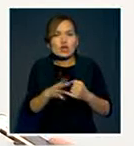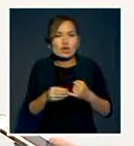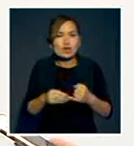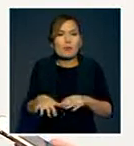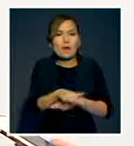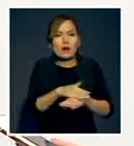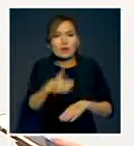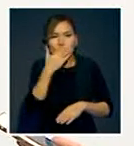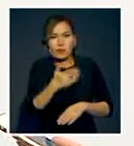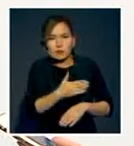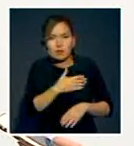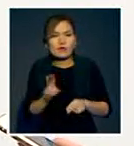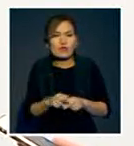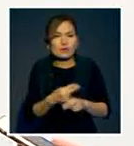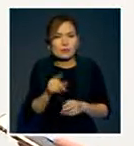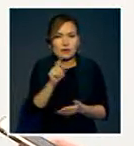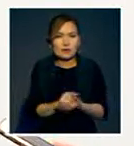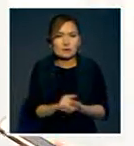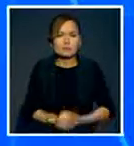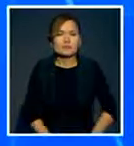халыққа деген сүйіспеншілік жақсы қалыптасу керек.